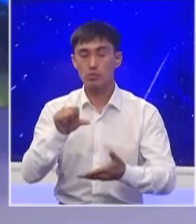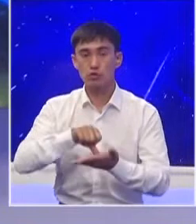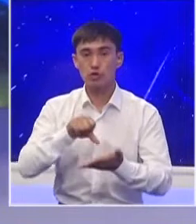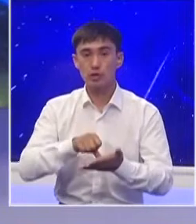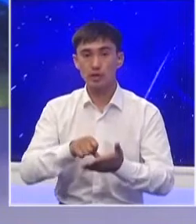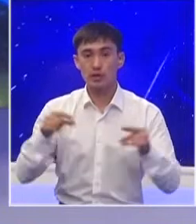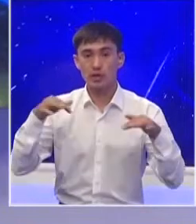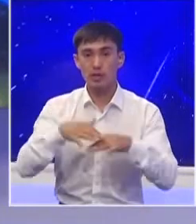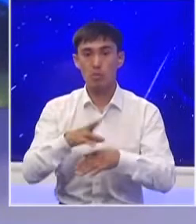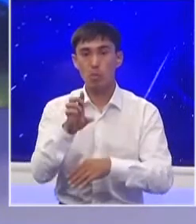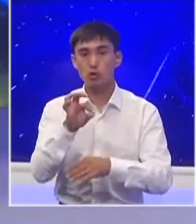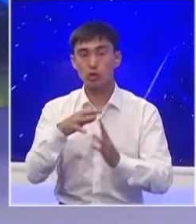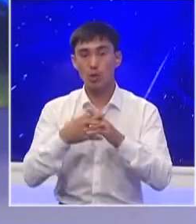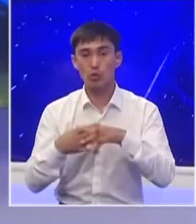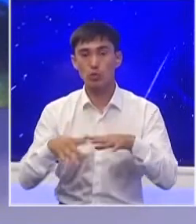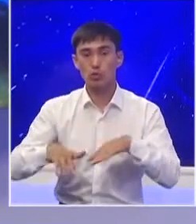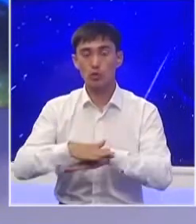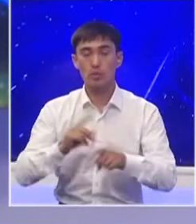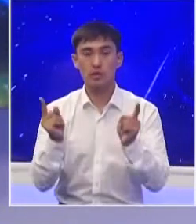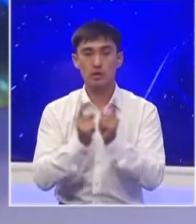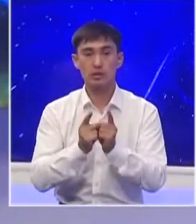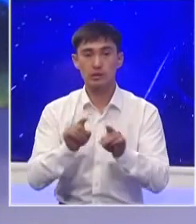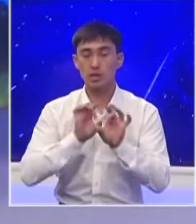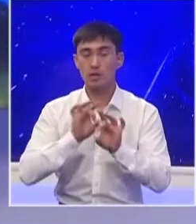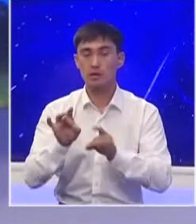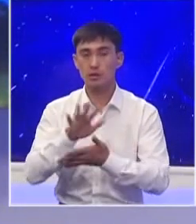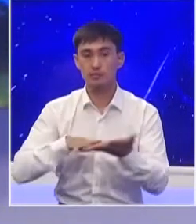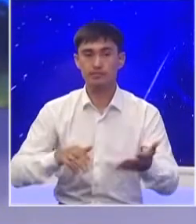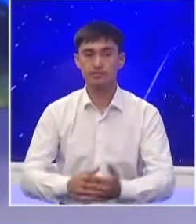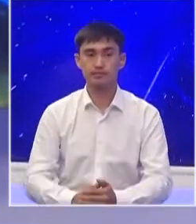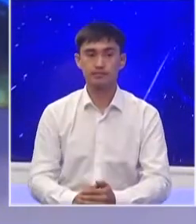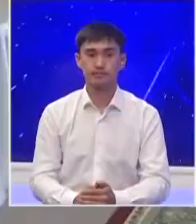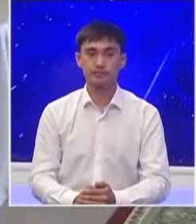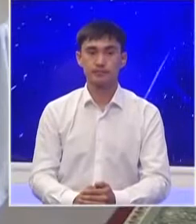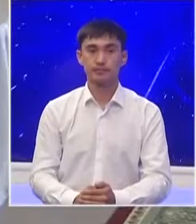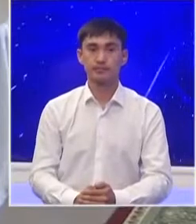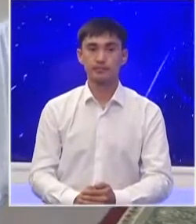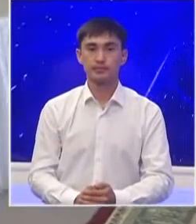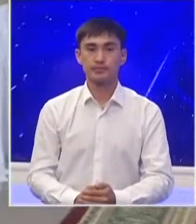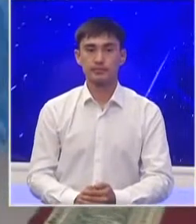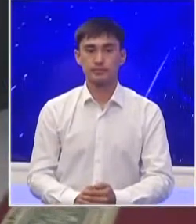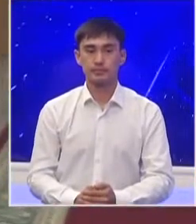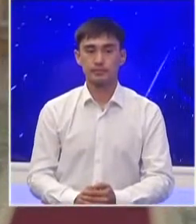келіп, Бостан ауылы тұрғындарымен кездесті. Толықтырып тілшіміз тарқатады.